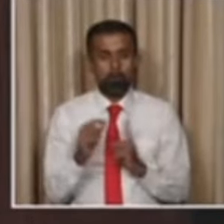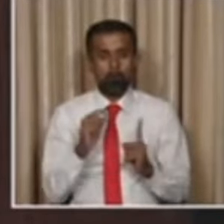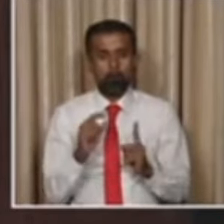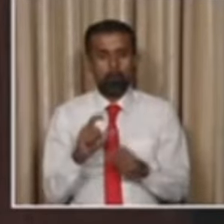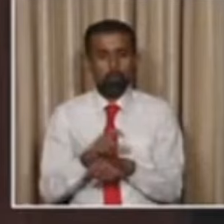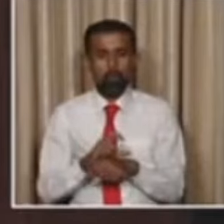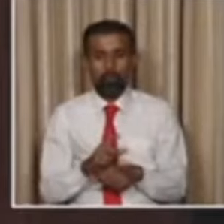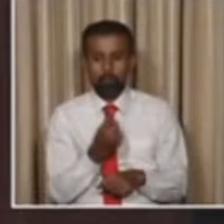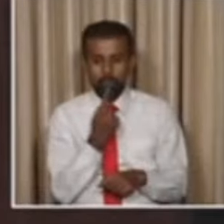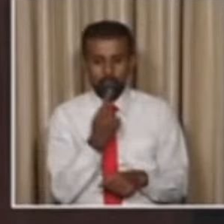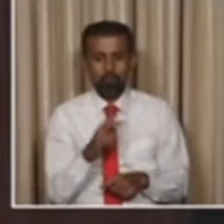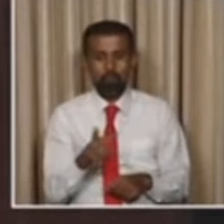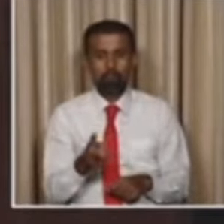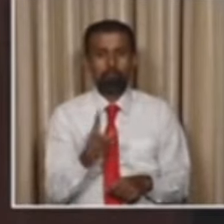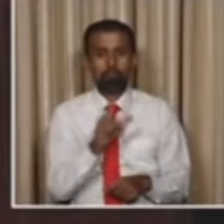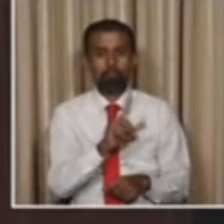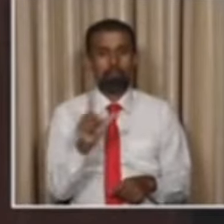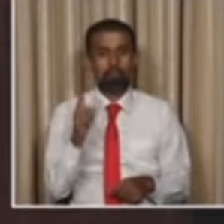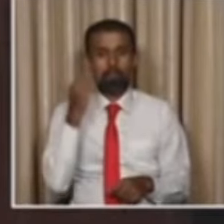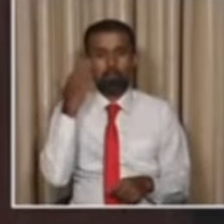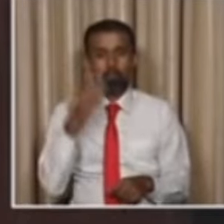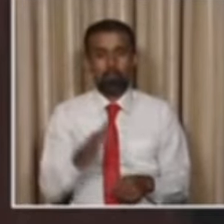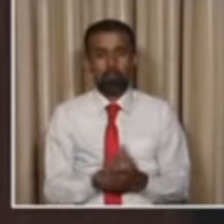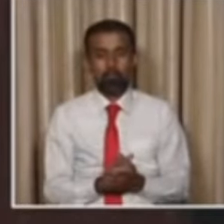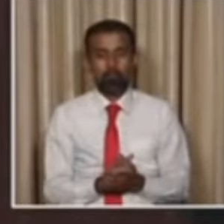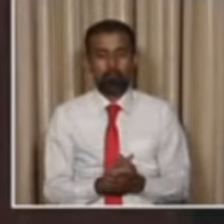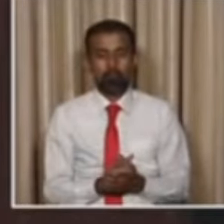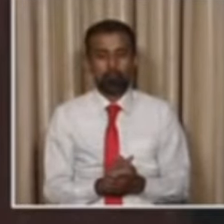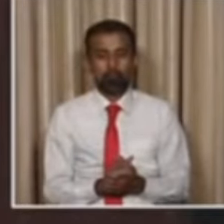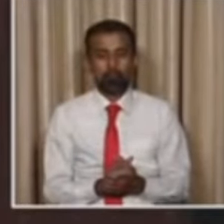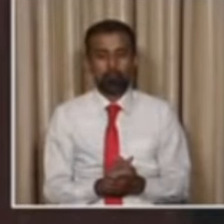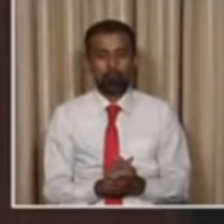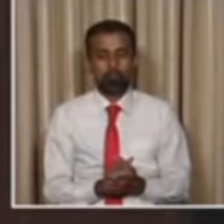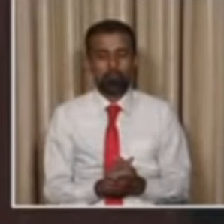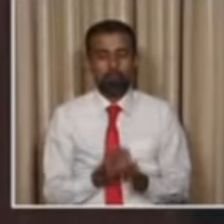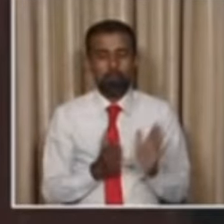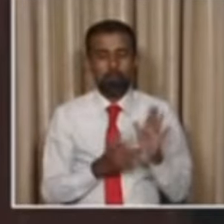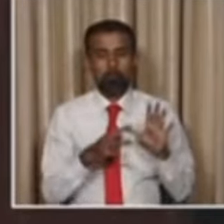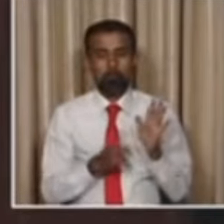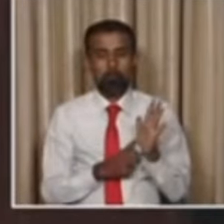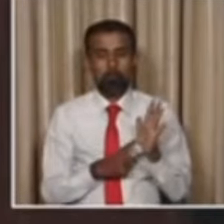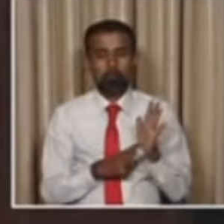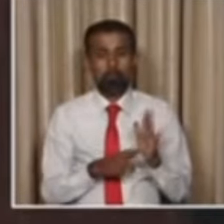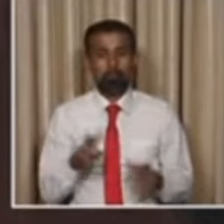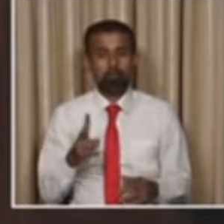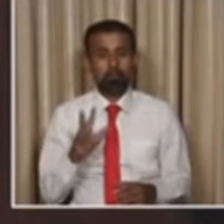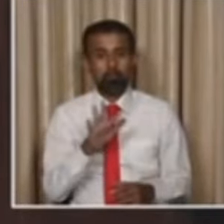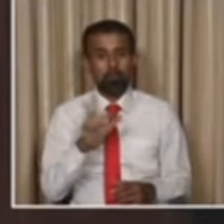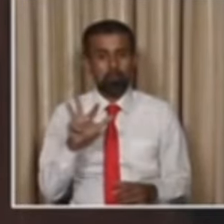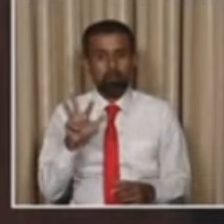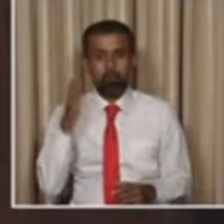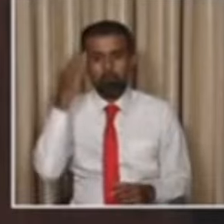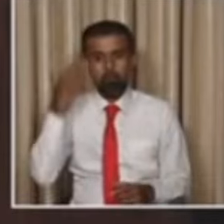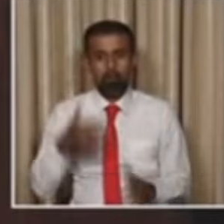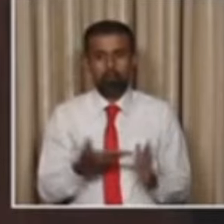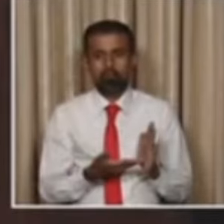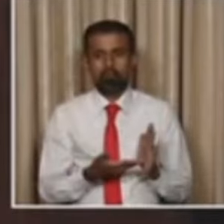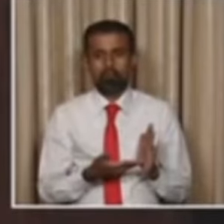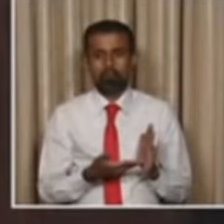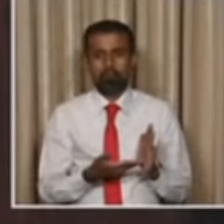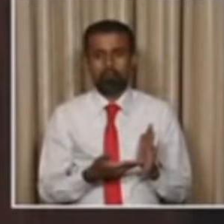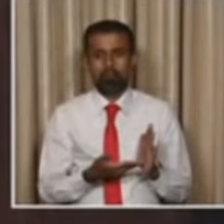කාර්යක සභාවේදී කියනවා 277ක් මිය ගියා කියලා. ඊට පස්සේ කියනවා මලල්ගොඩ වාර්තාවෙන් කියනවා 259ක් මිය ගියා කියලා. ඊට